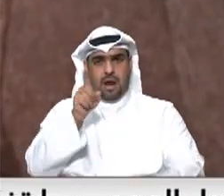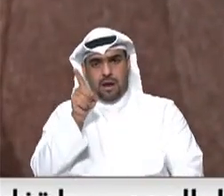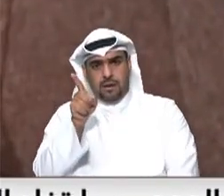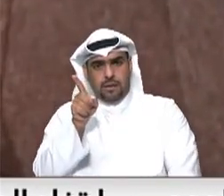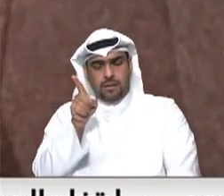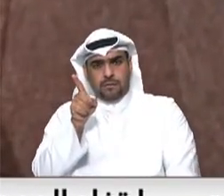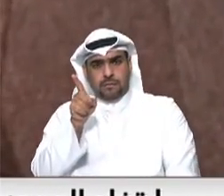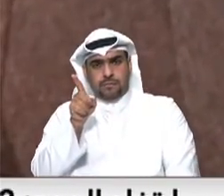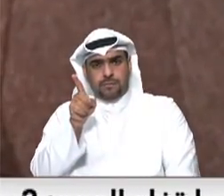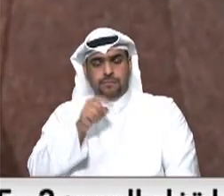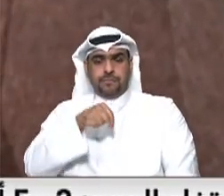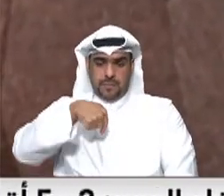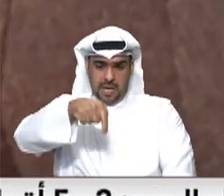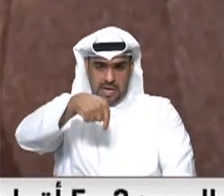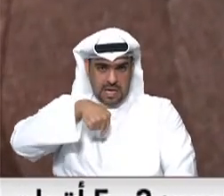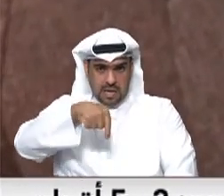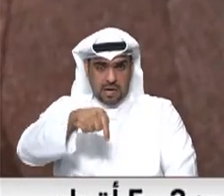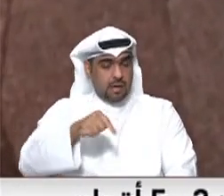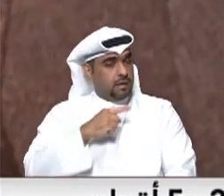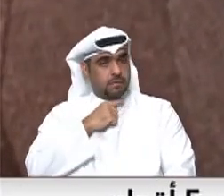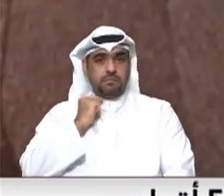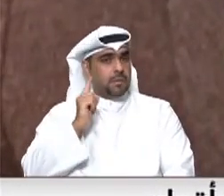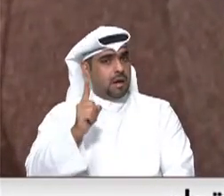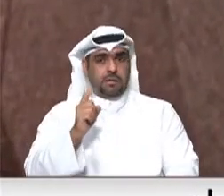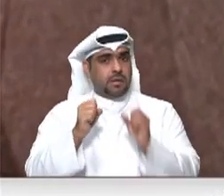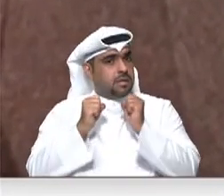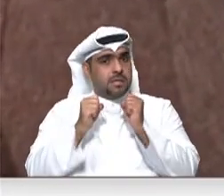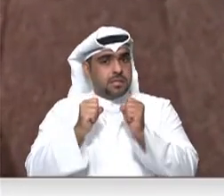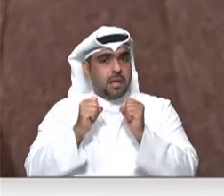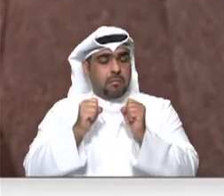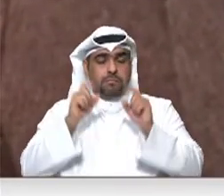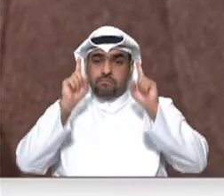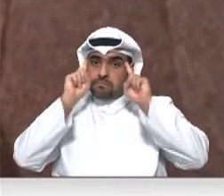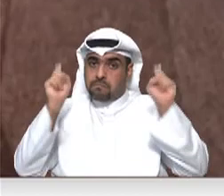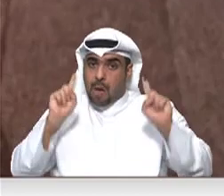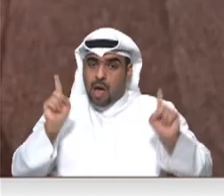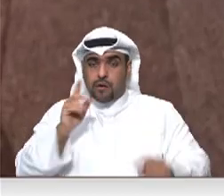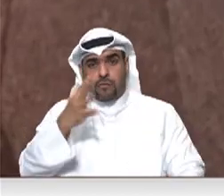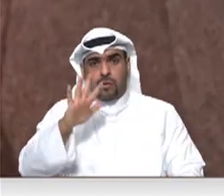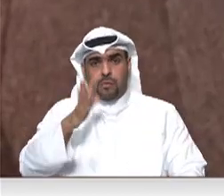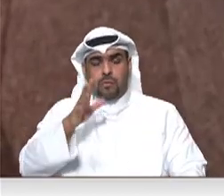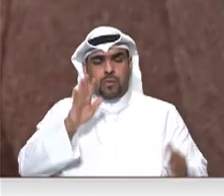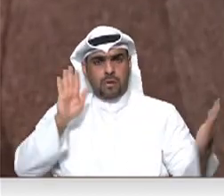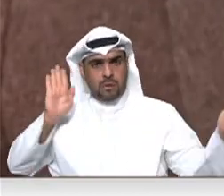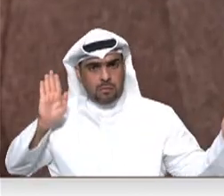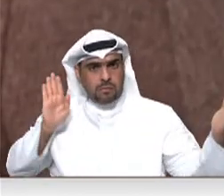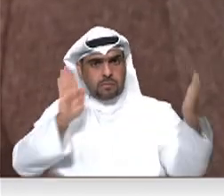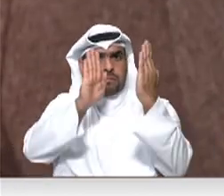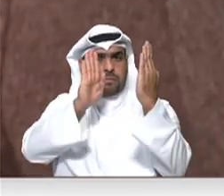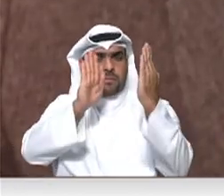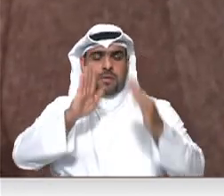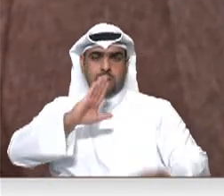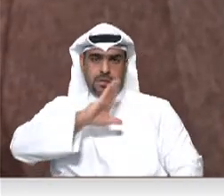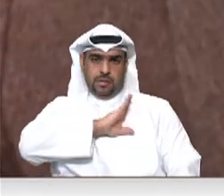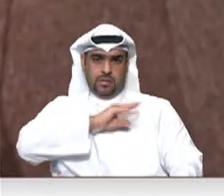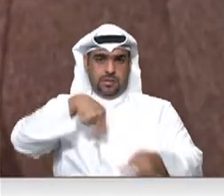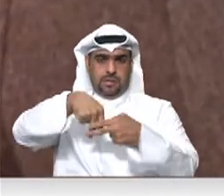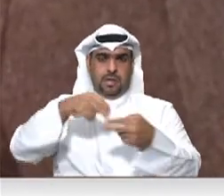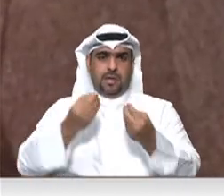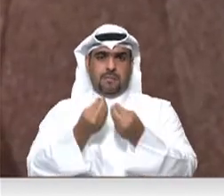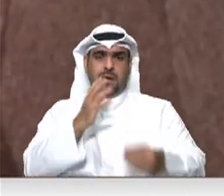تصل حجب الانفجار إذا ما بقيت هذه الصورة تخيم على المشهد أمام جرائم الاحتلال المتواصلة